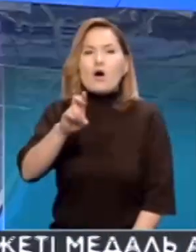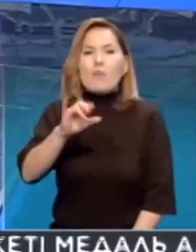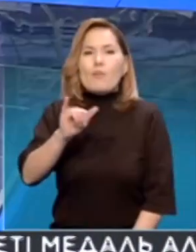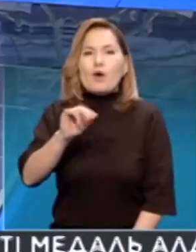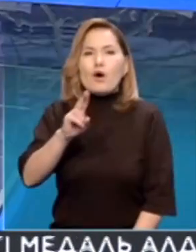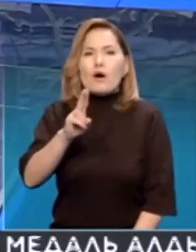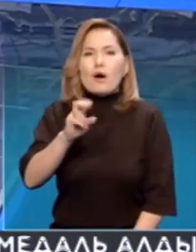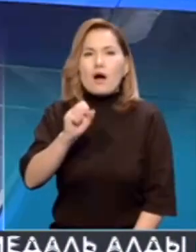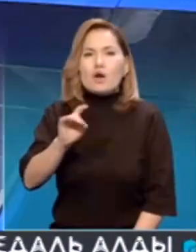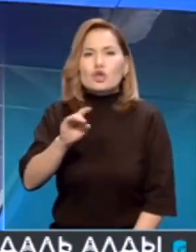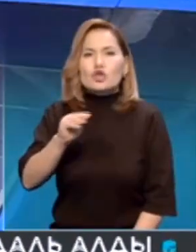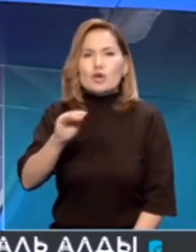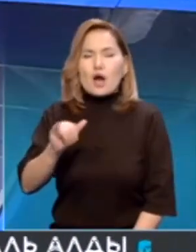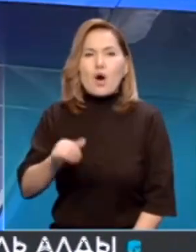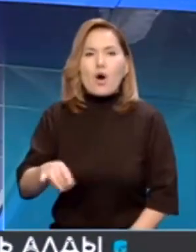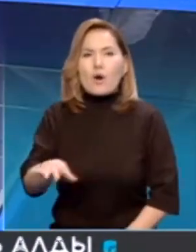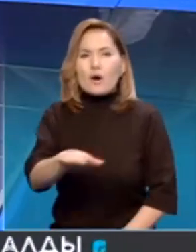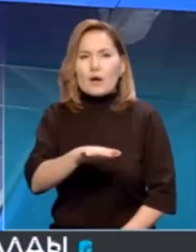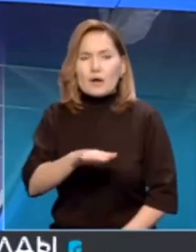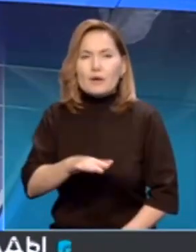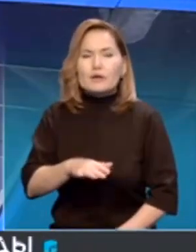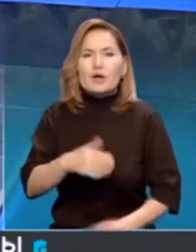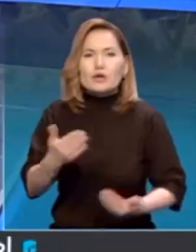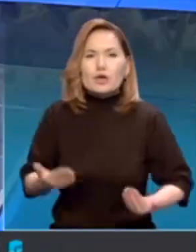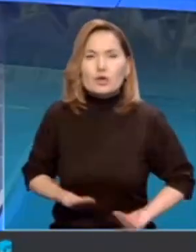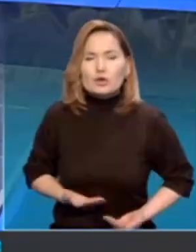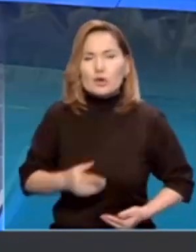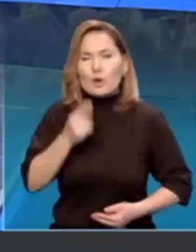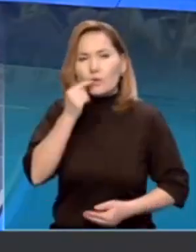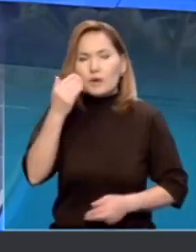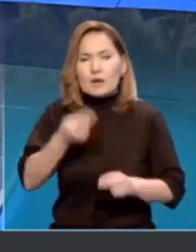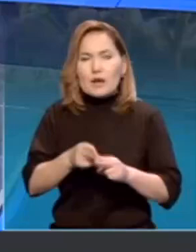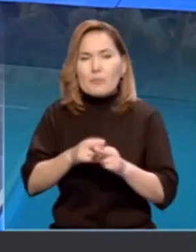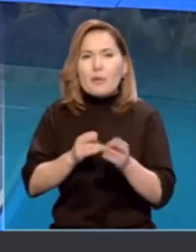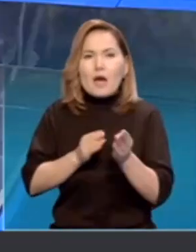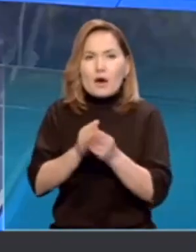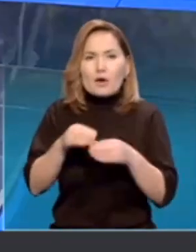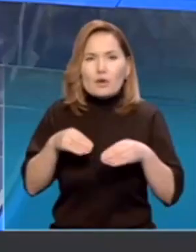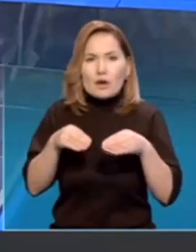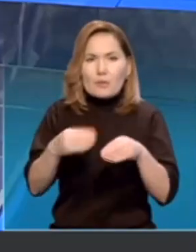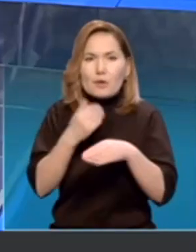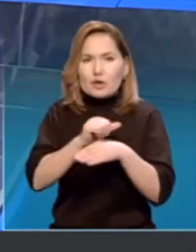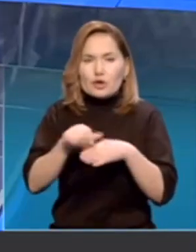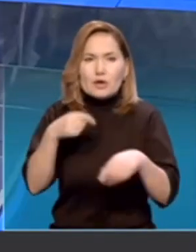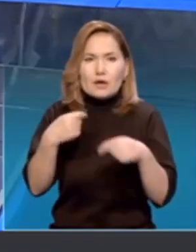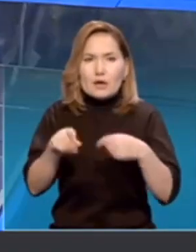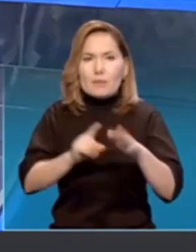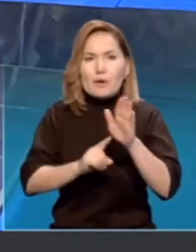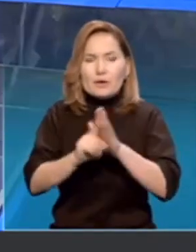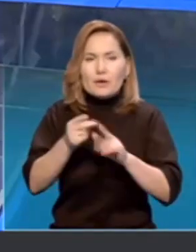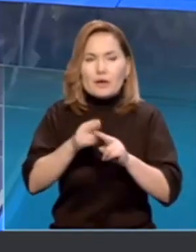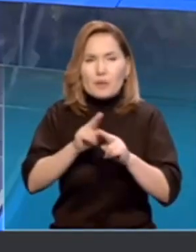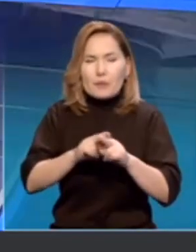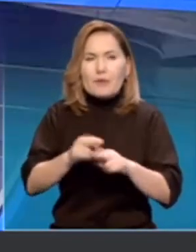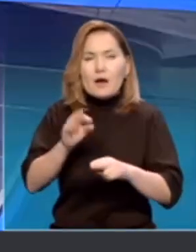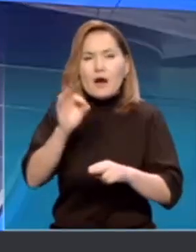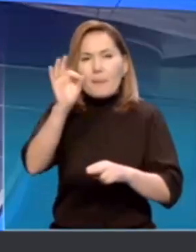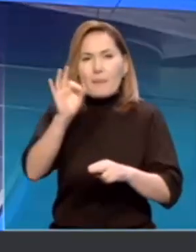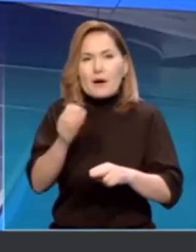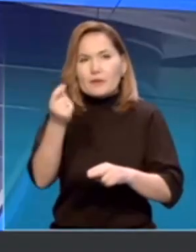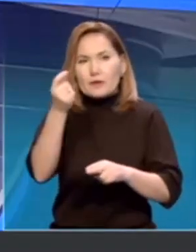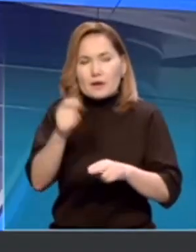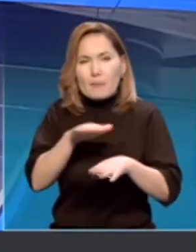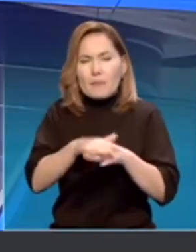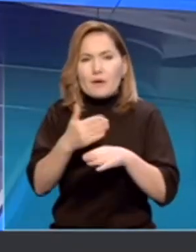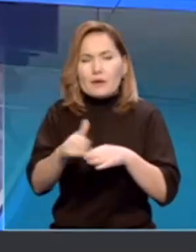Қаржырау ауданының тұрғыны Батыр Дәрменов өзінің жылыжайында өскен қиярын тонналап саудаға шығаруда. Ол пайызы жеңілдетілген несиеге